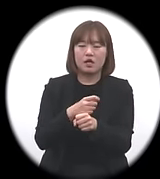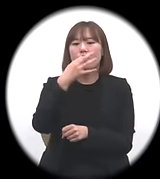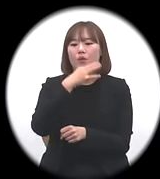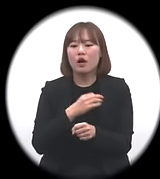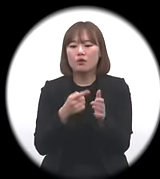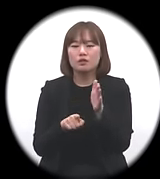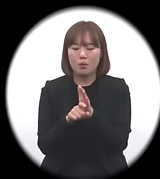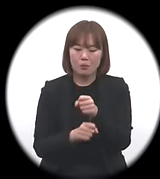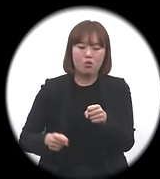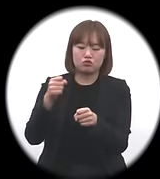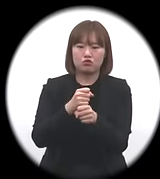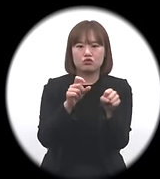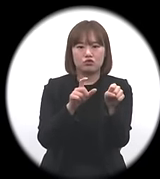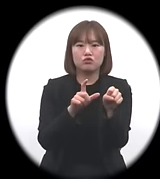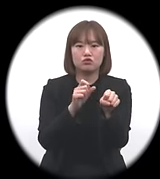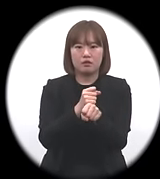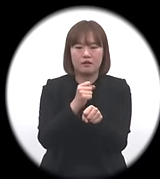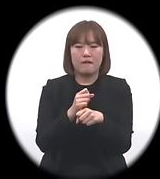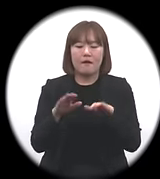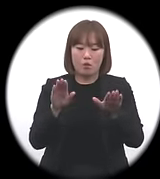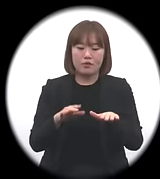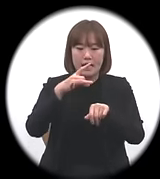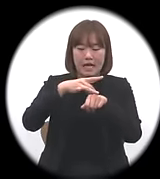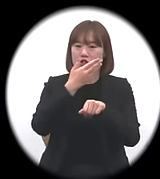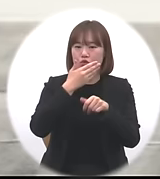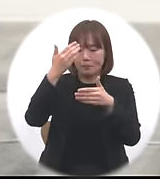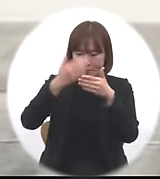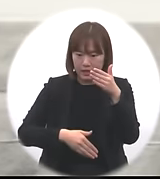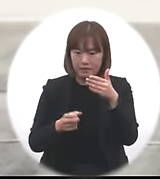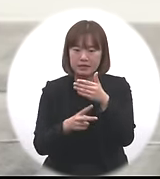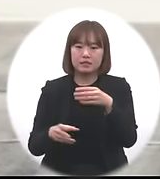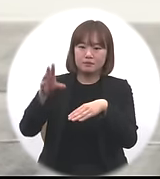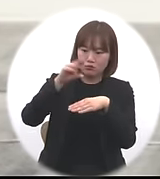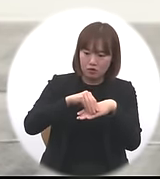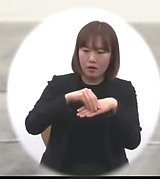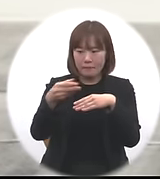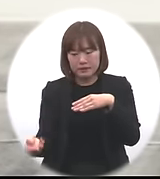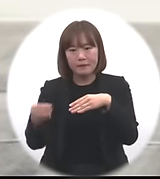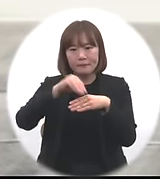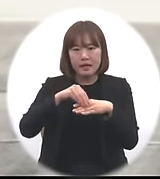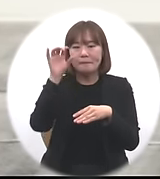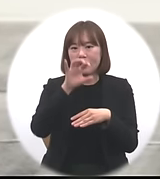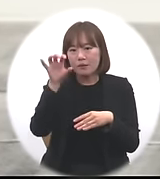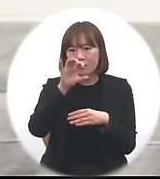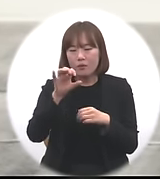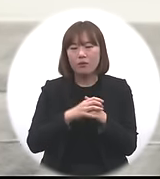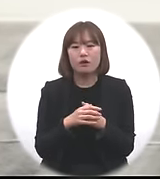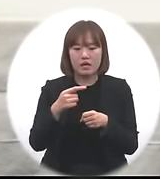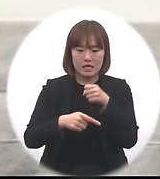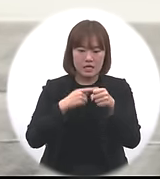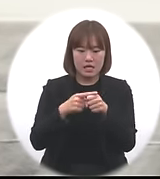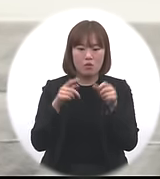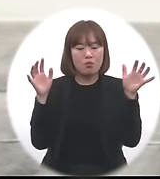조금 더 효과적으로 복구가 되면 되겠다는 거예요. 오늘 칼슘이 막 빠졌어요? 근데 또 붙어요? 또 녹았어요? 빠졌어요? 이게 반복되고